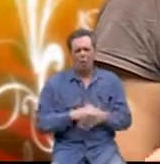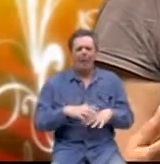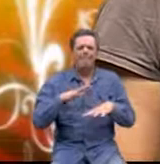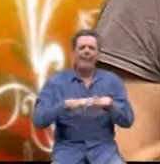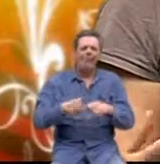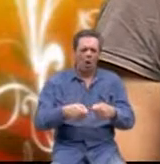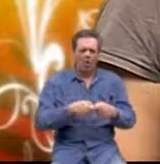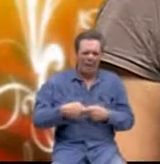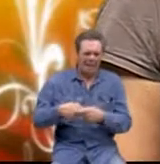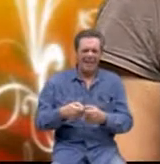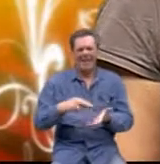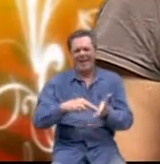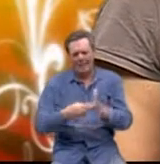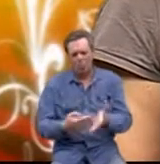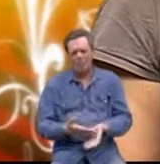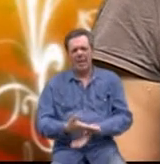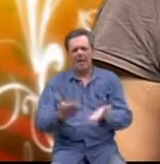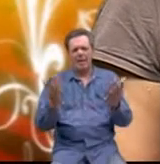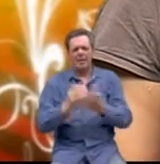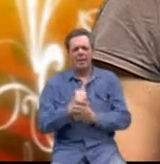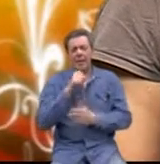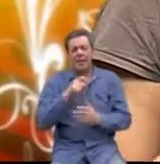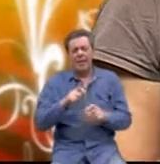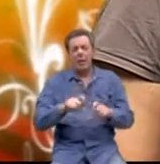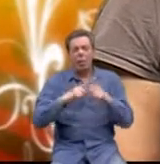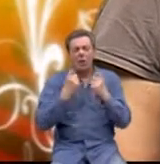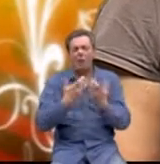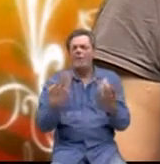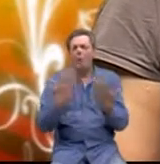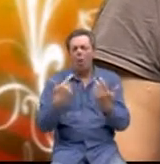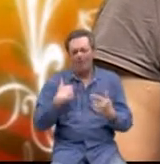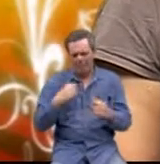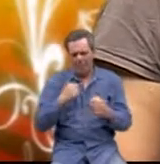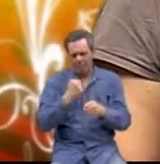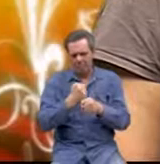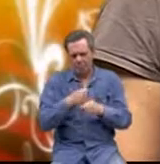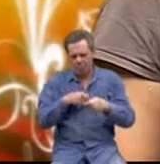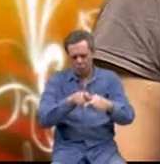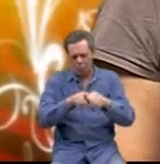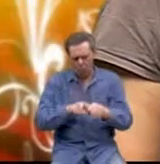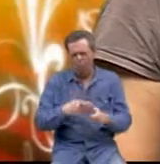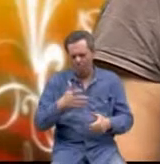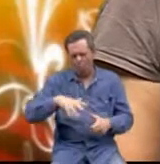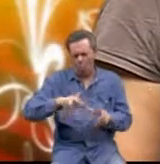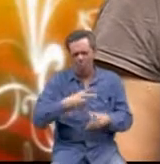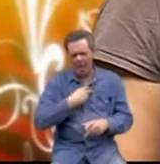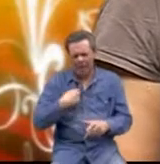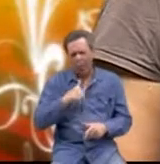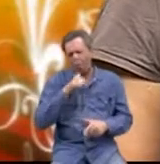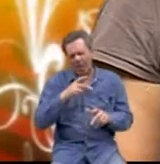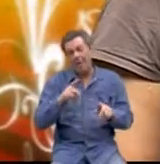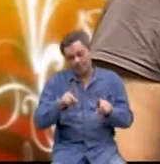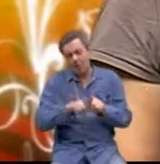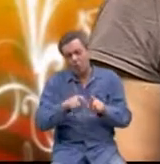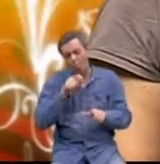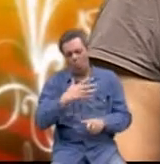mreža organizacija, institucija i ustanova s kojima mi inače surađujemo, pogotovo na području grada Zagreba, ali ja bih rekla i u cijeloj Hrvatskoj sad